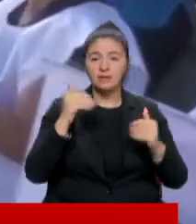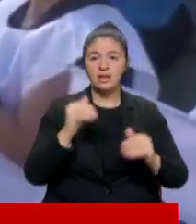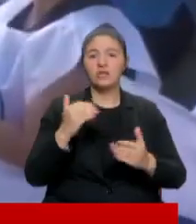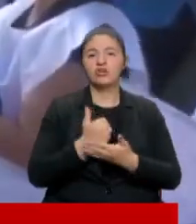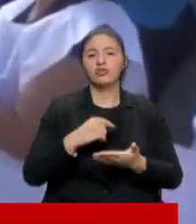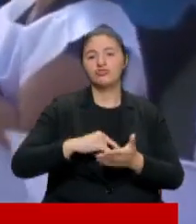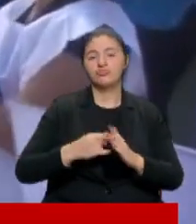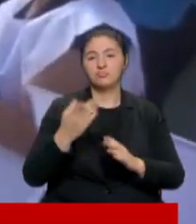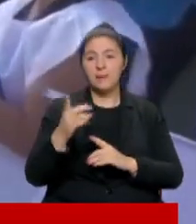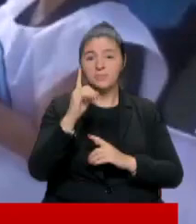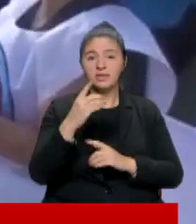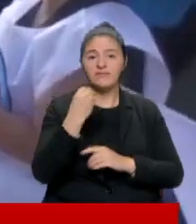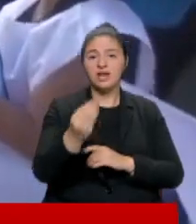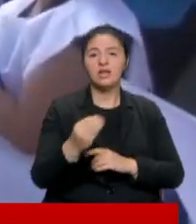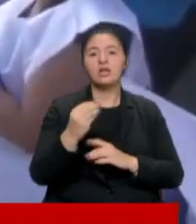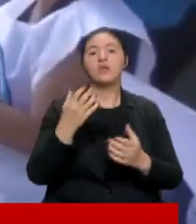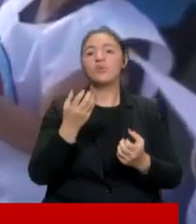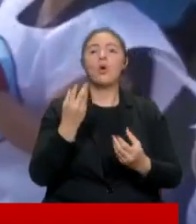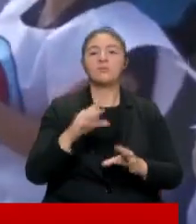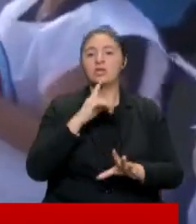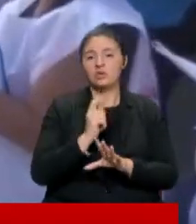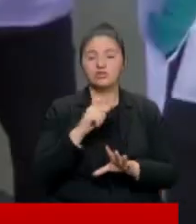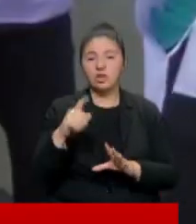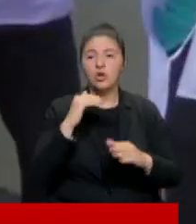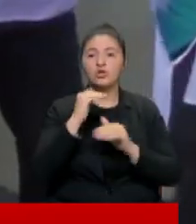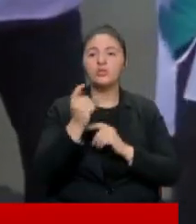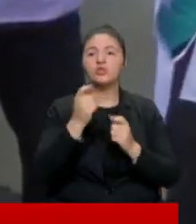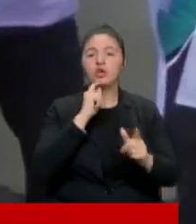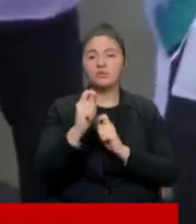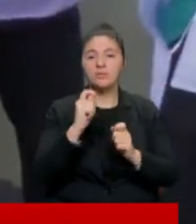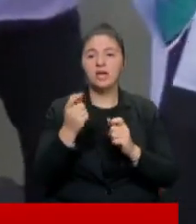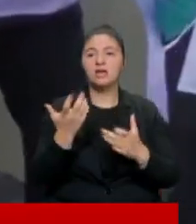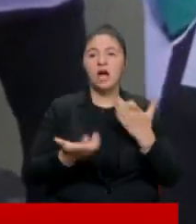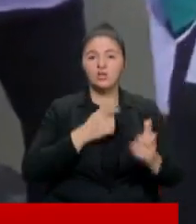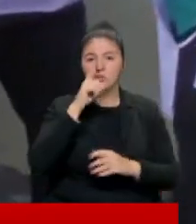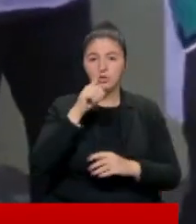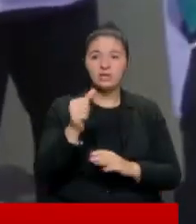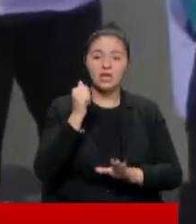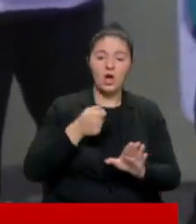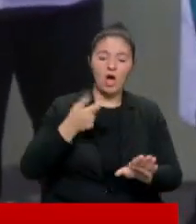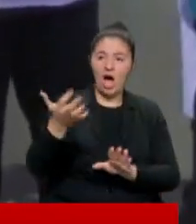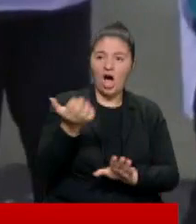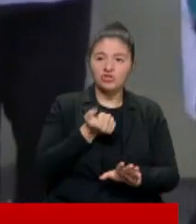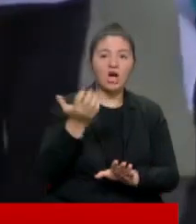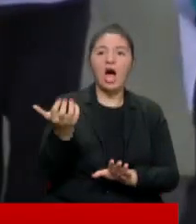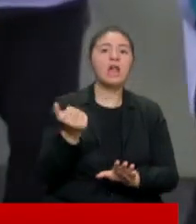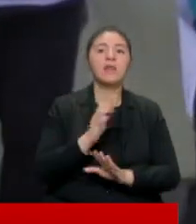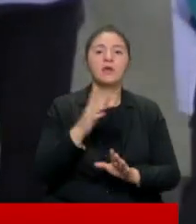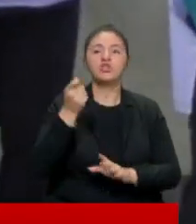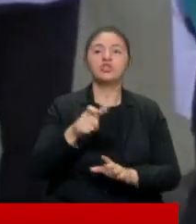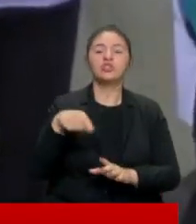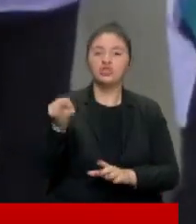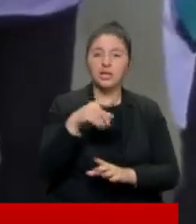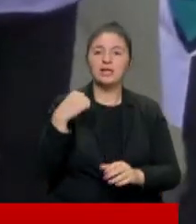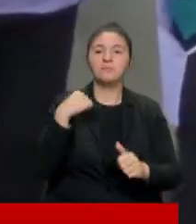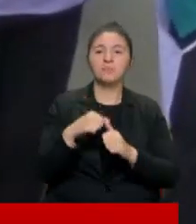gelen geçim derdi Bir de verilen tutulmayan sözler toplu iş sözleşmesinden kaynaklı geriye dönük alacaklığını alamayan işçileri